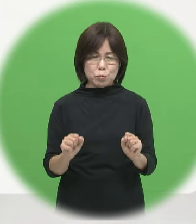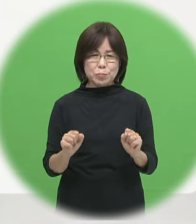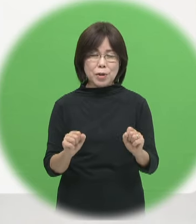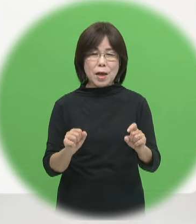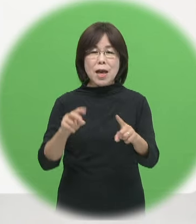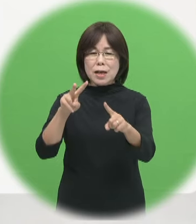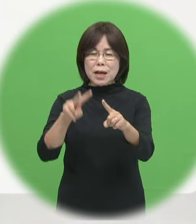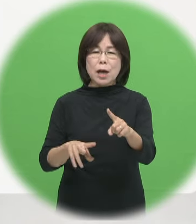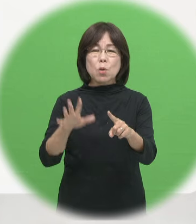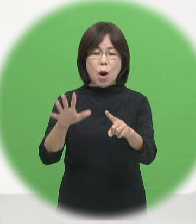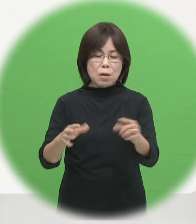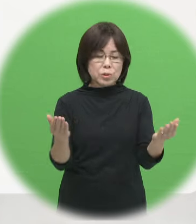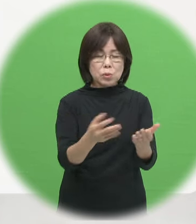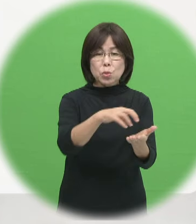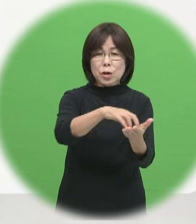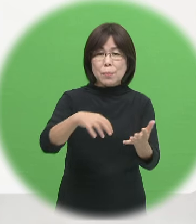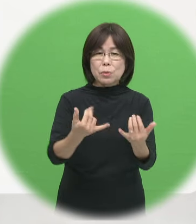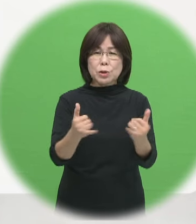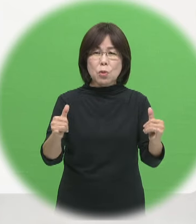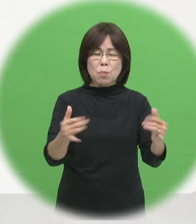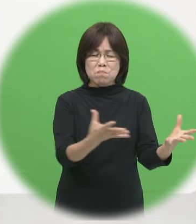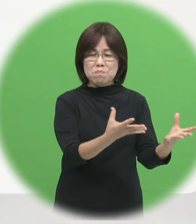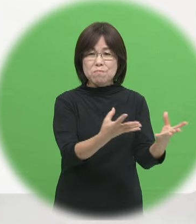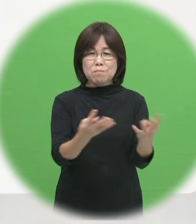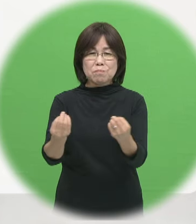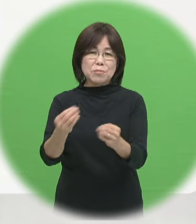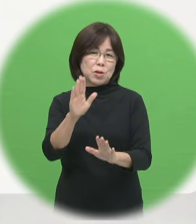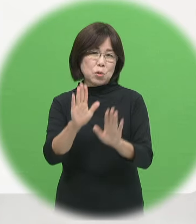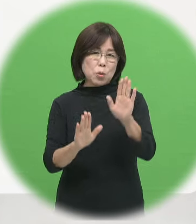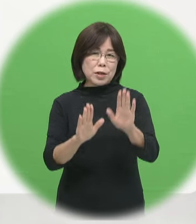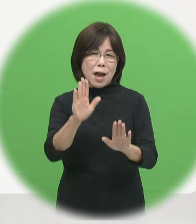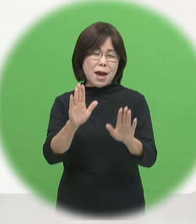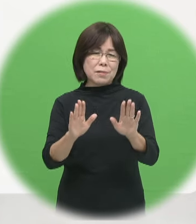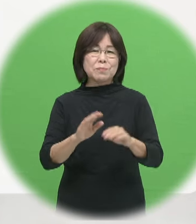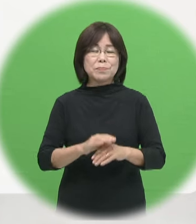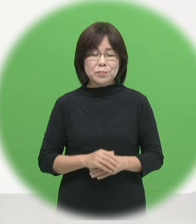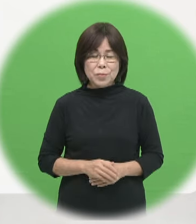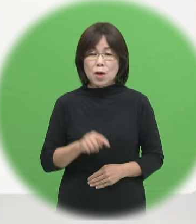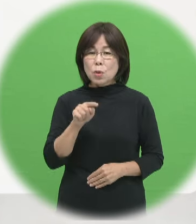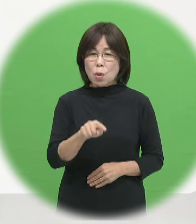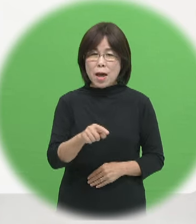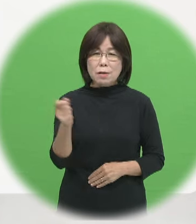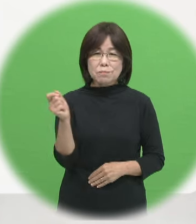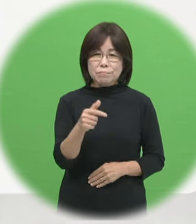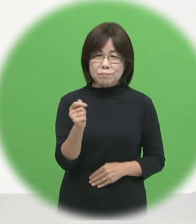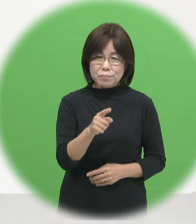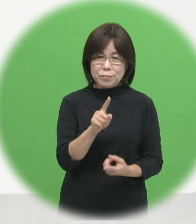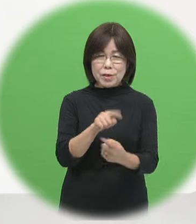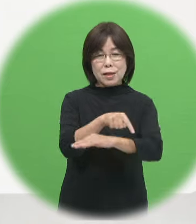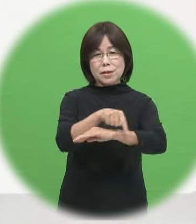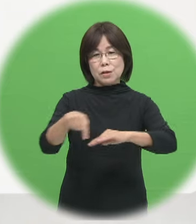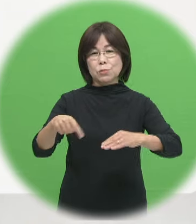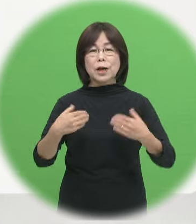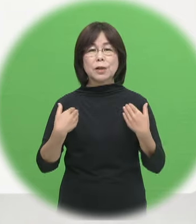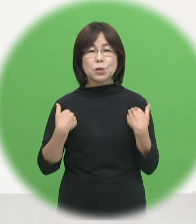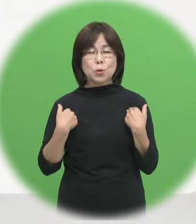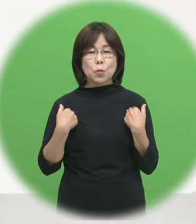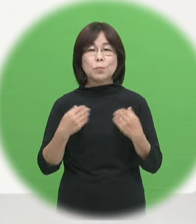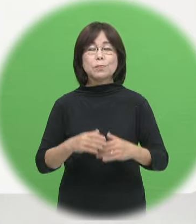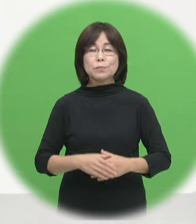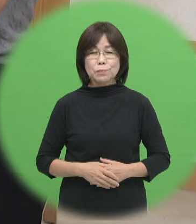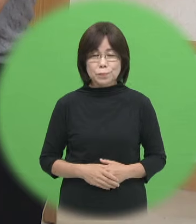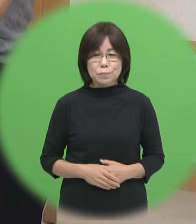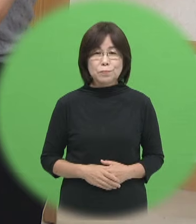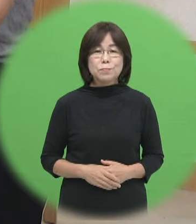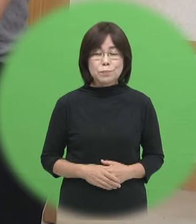介護・看護を理由とした離職率も全国で3番目と高い水準となっており、早急な対応が必要な状況です